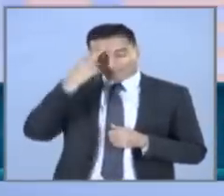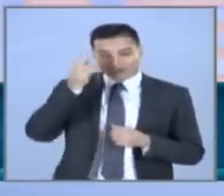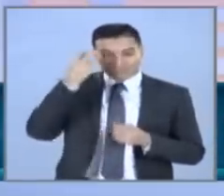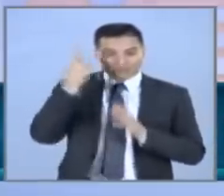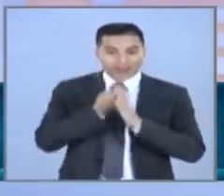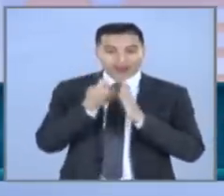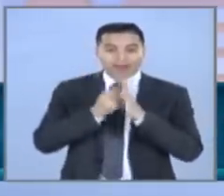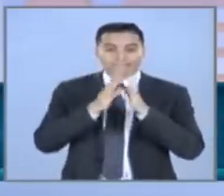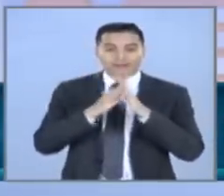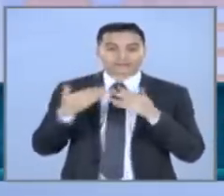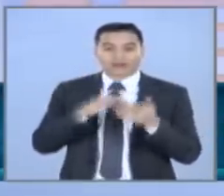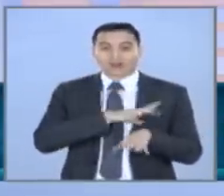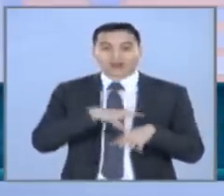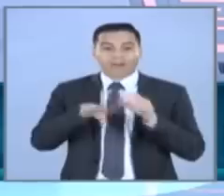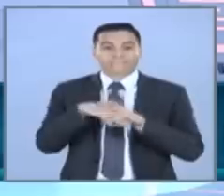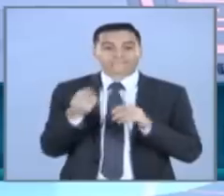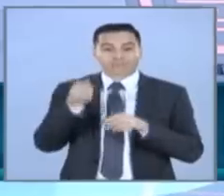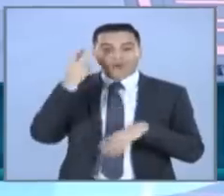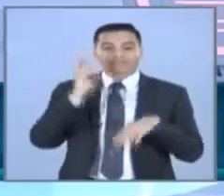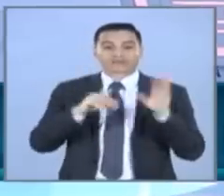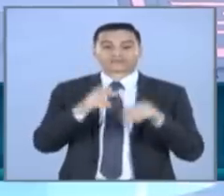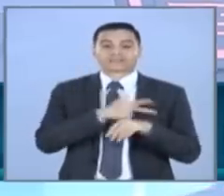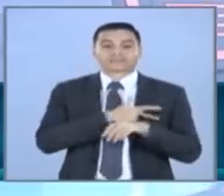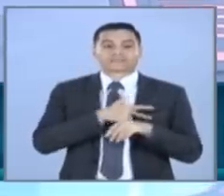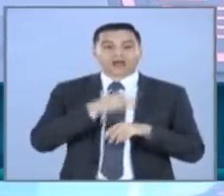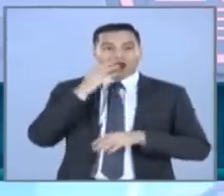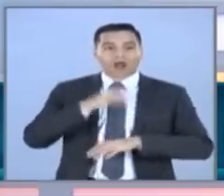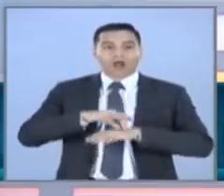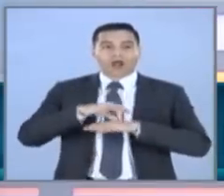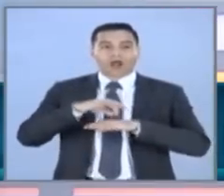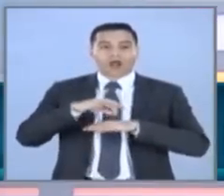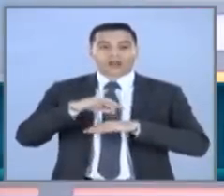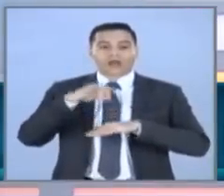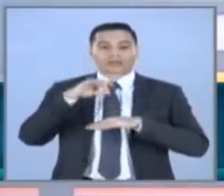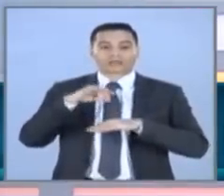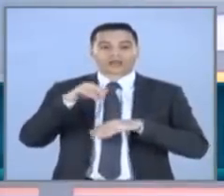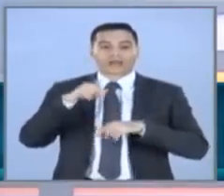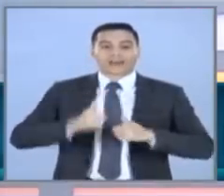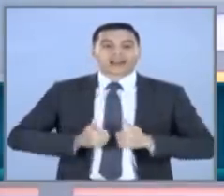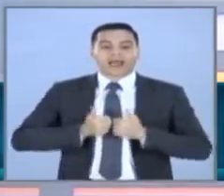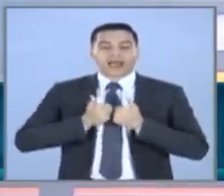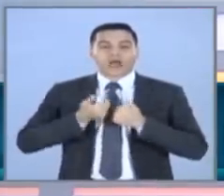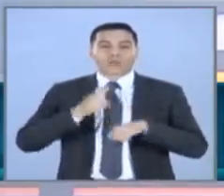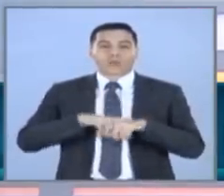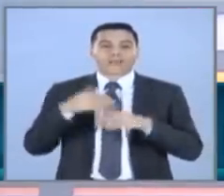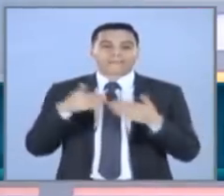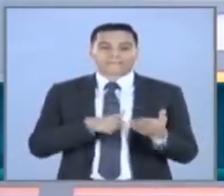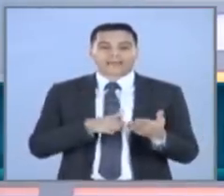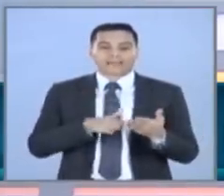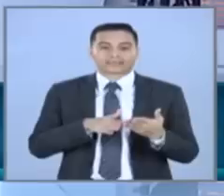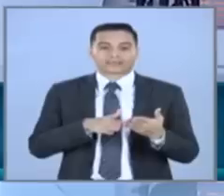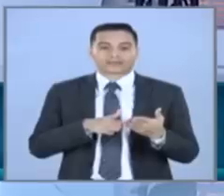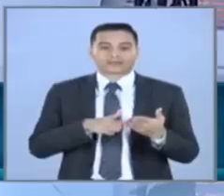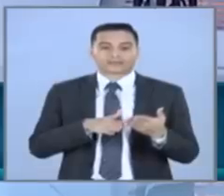من هو الشاعر المصري الراحل مؤلف قصيدة خلقنا للحياة